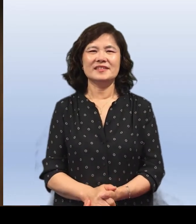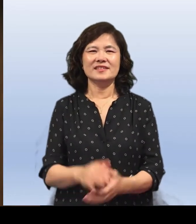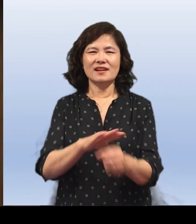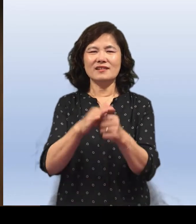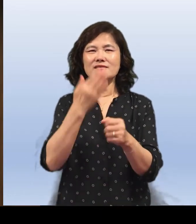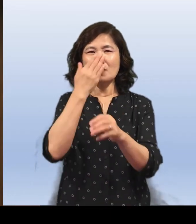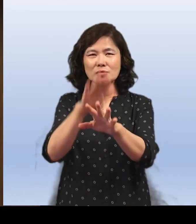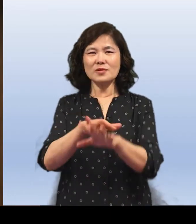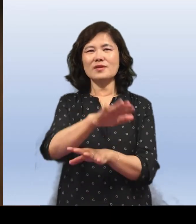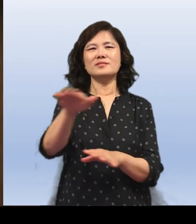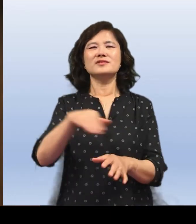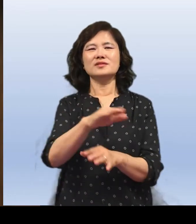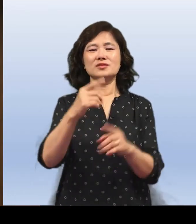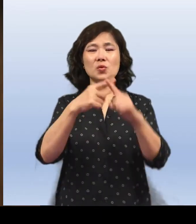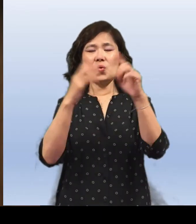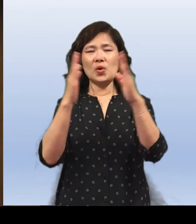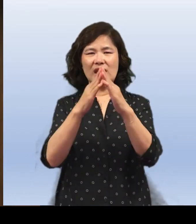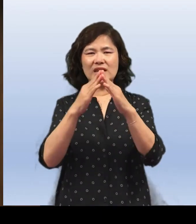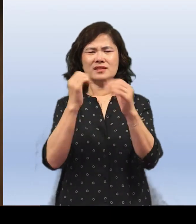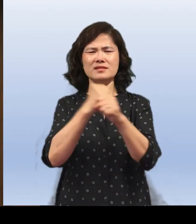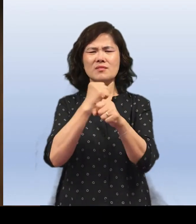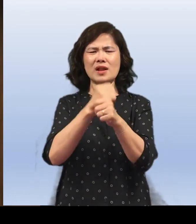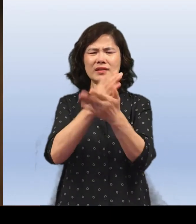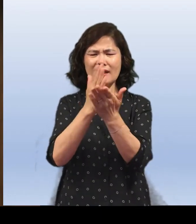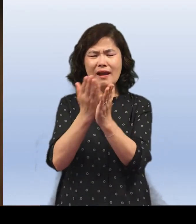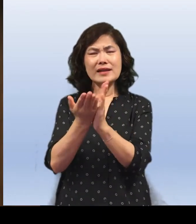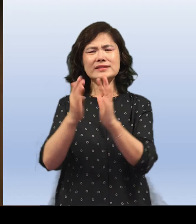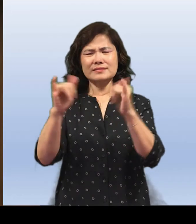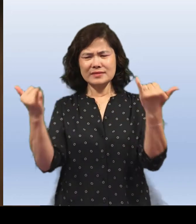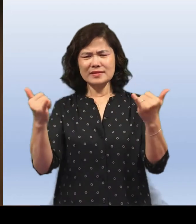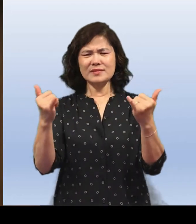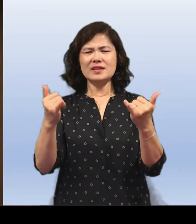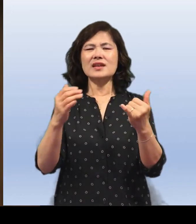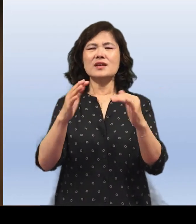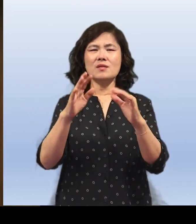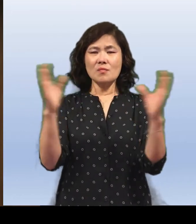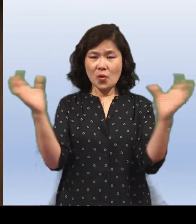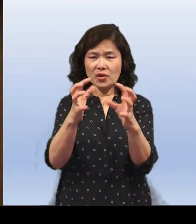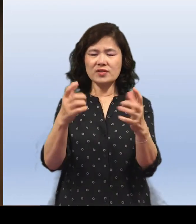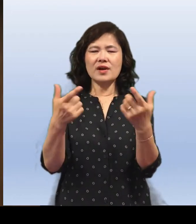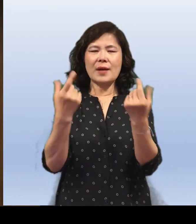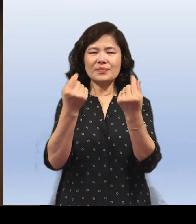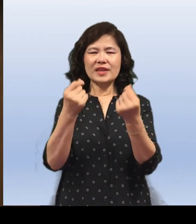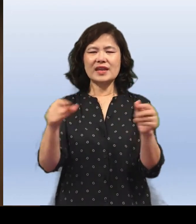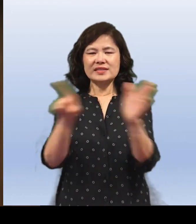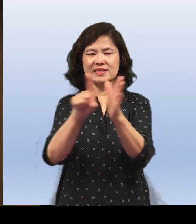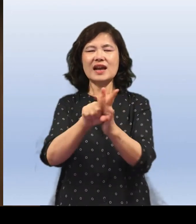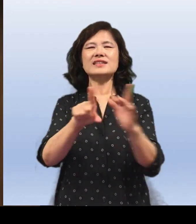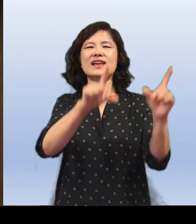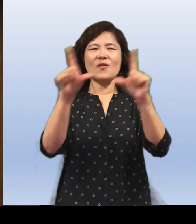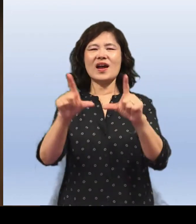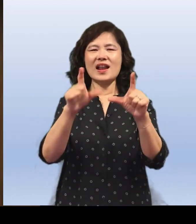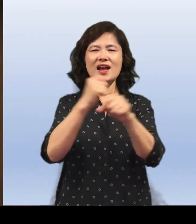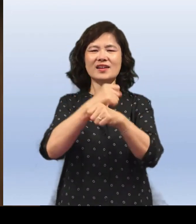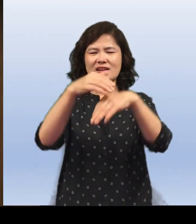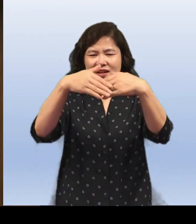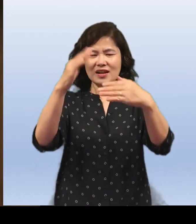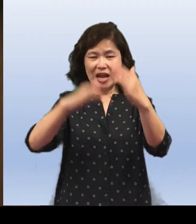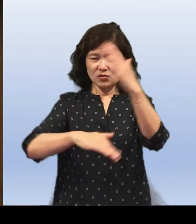사랑하는 성도 여러분, 교회는 다양한 사람들이 모여서 함께 신앙생활을 하는 공동체,